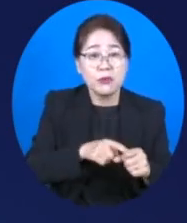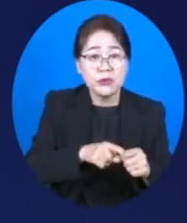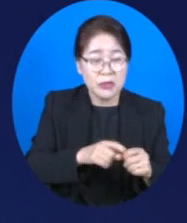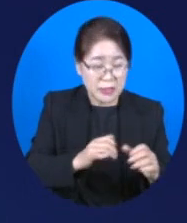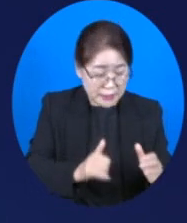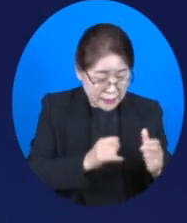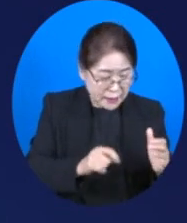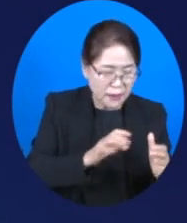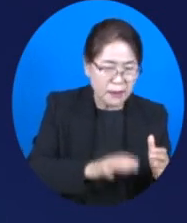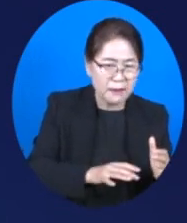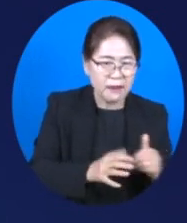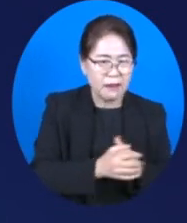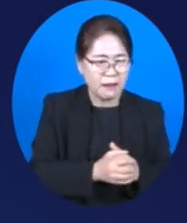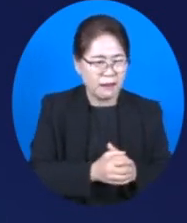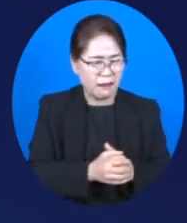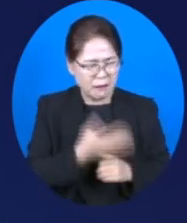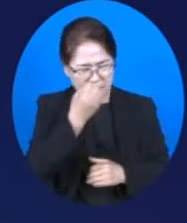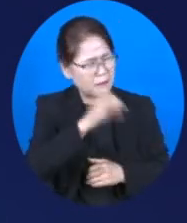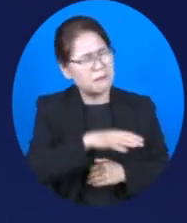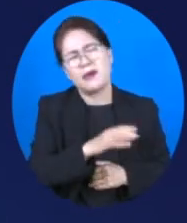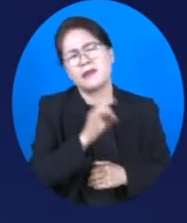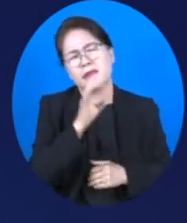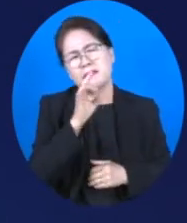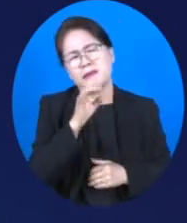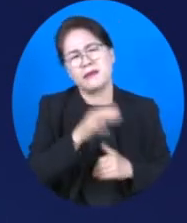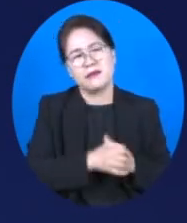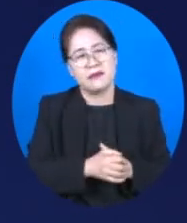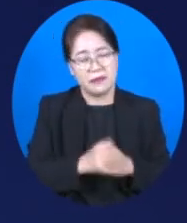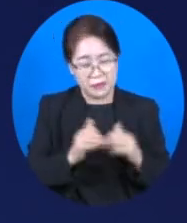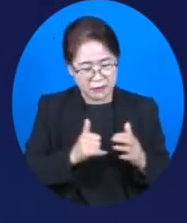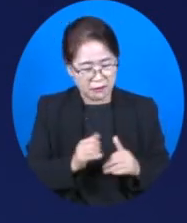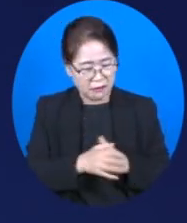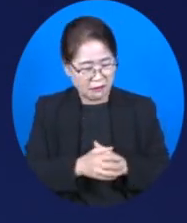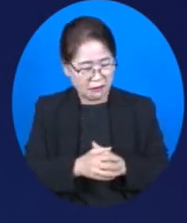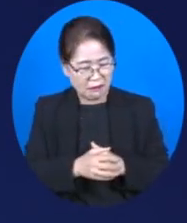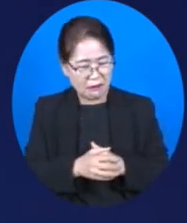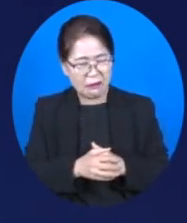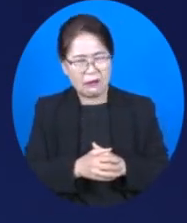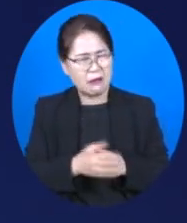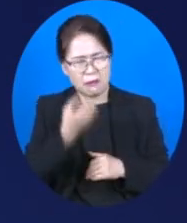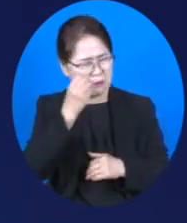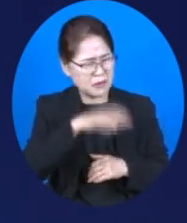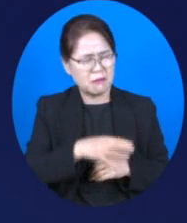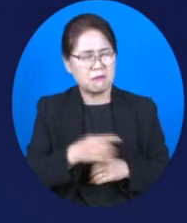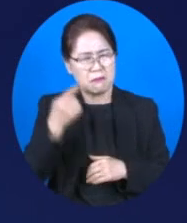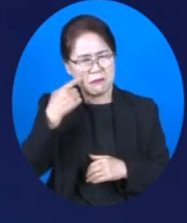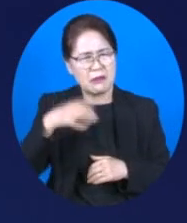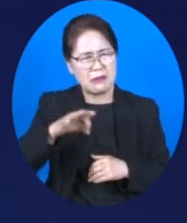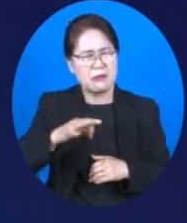세상을 만만하게 보지 마십시오. 여러분, 세상을 우습게 보지 마시라 그 말입니다.